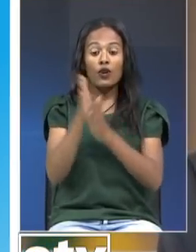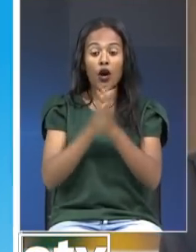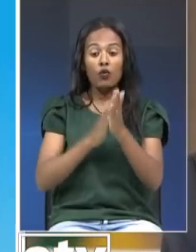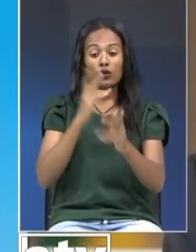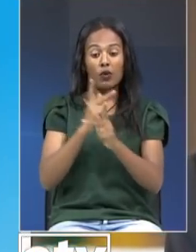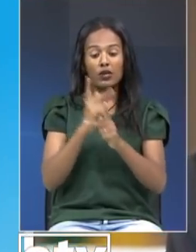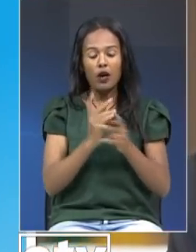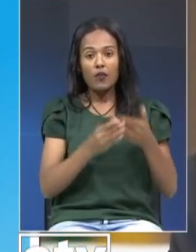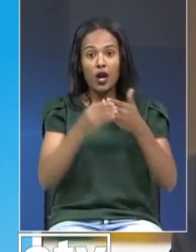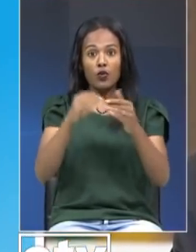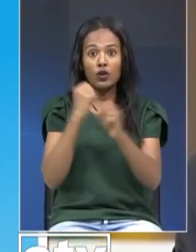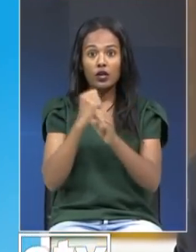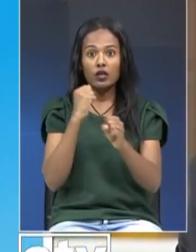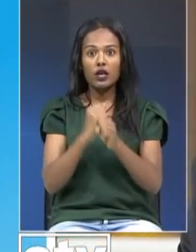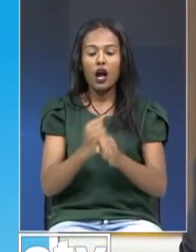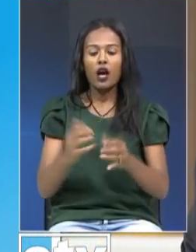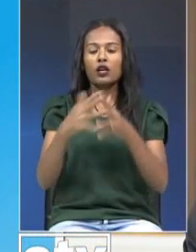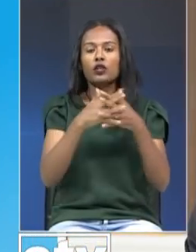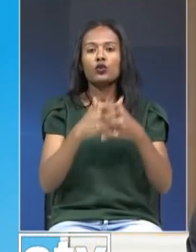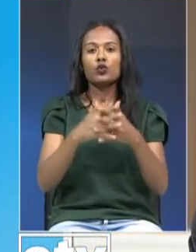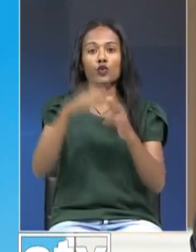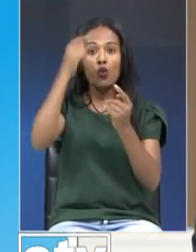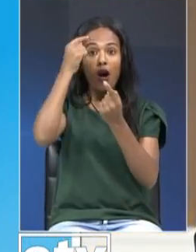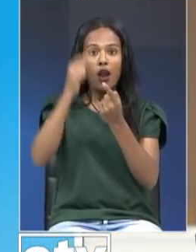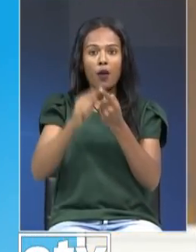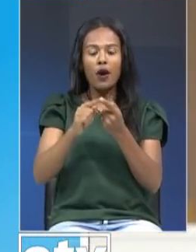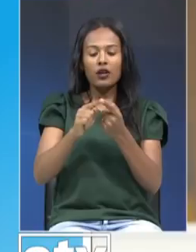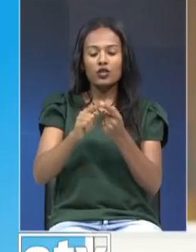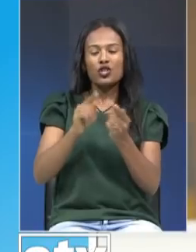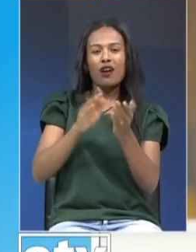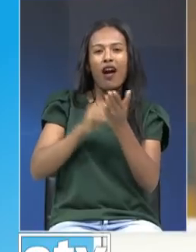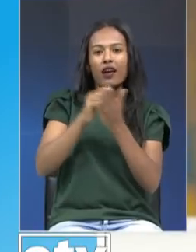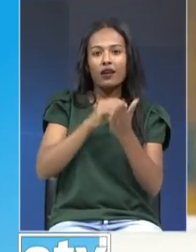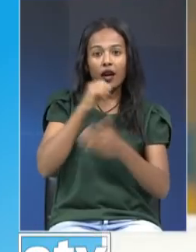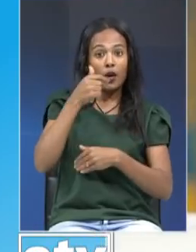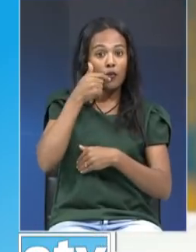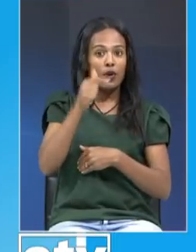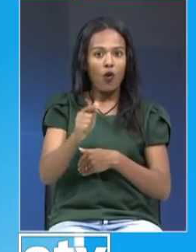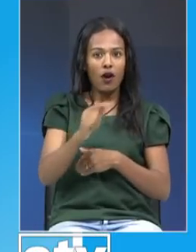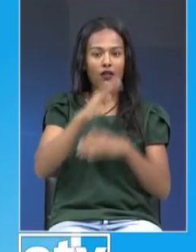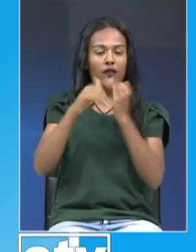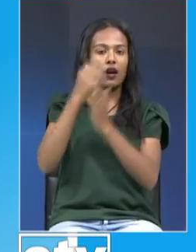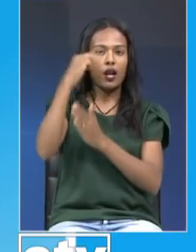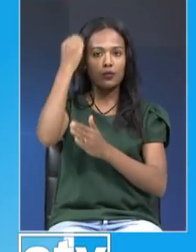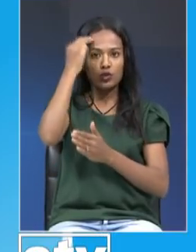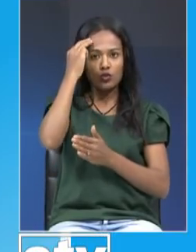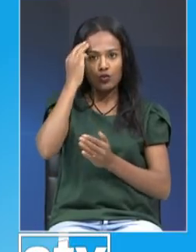አመራሩ ከሰራ የቀጠናው ቅንጅት ግባችን አይስተጓጎልም ብለዋል ጠቅላይ ሚኒስትር አብይ አህመድ።